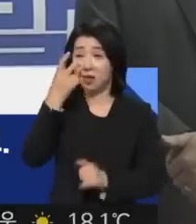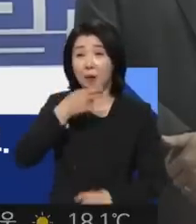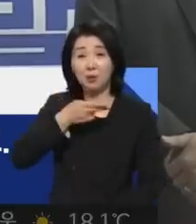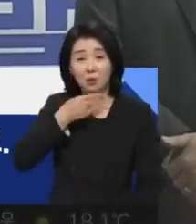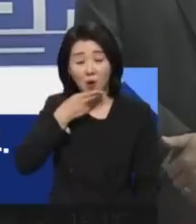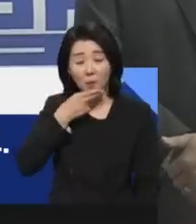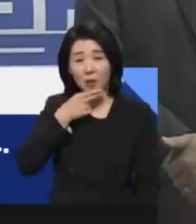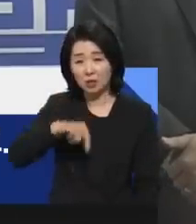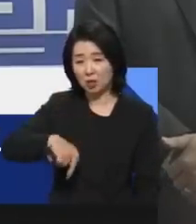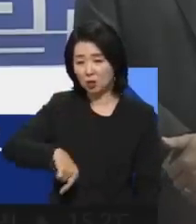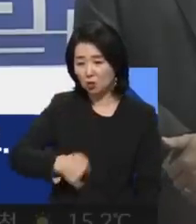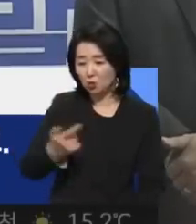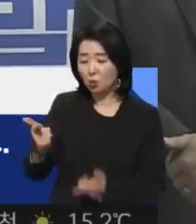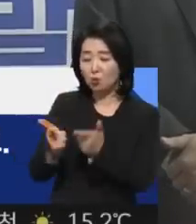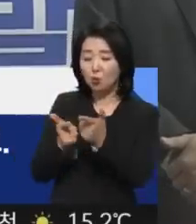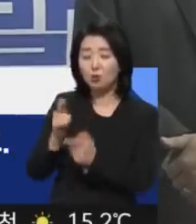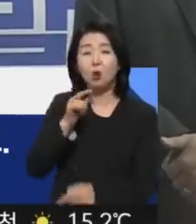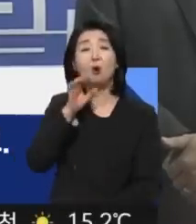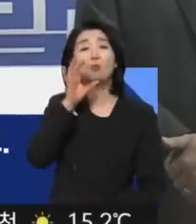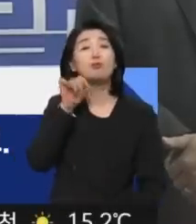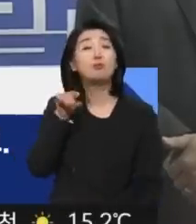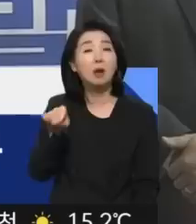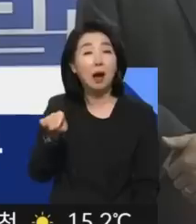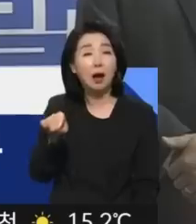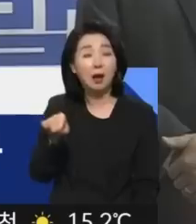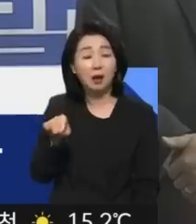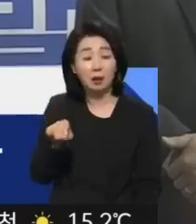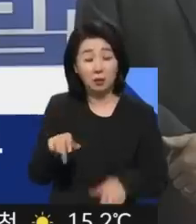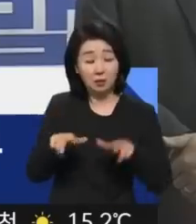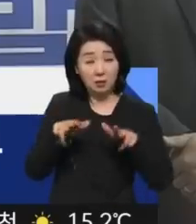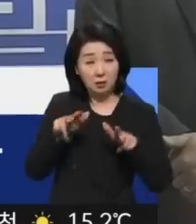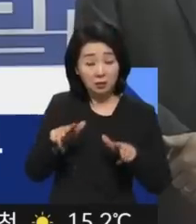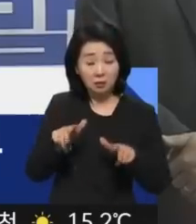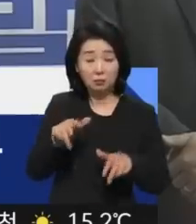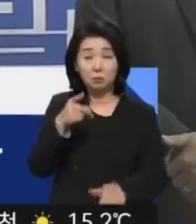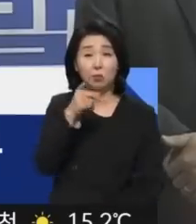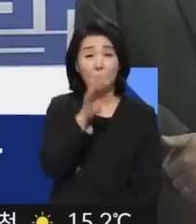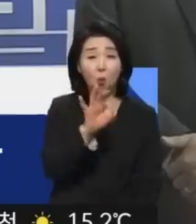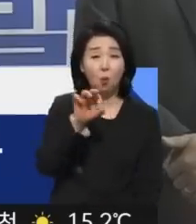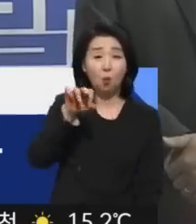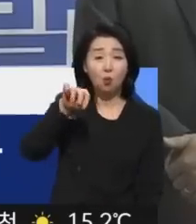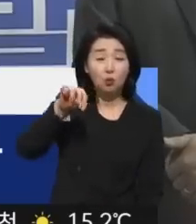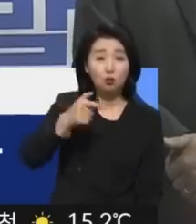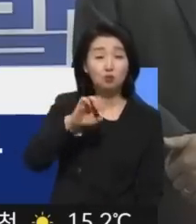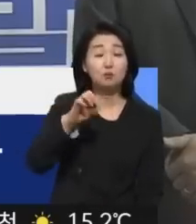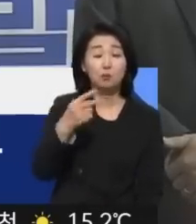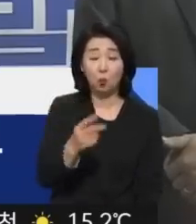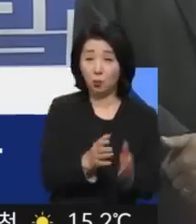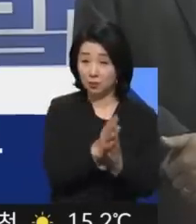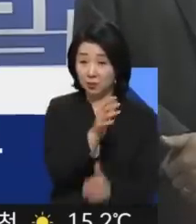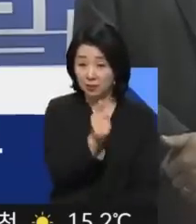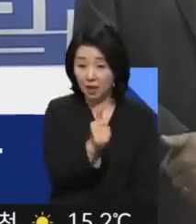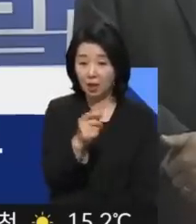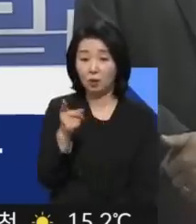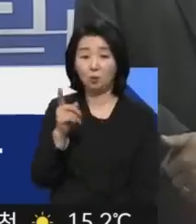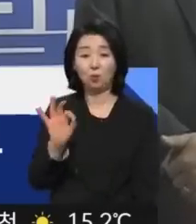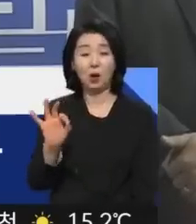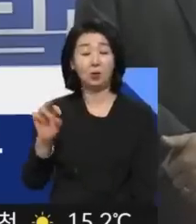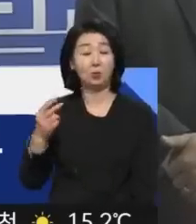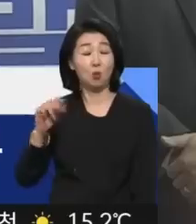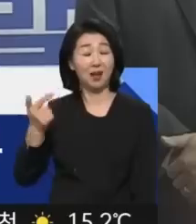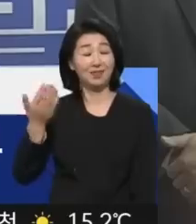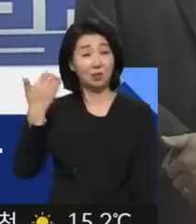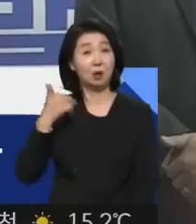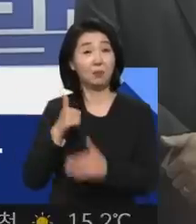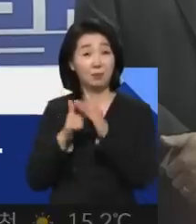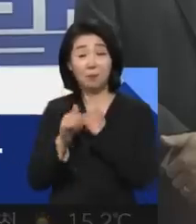자기 통제가 불가능하다고요. 그럼 지금 현재 홍준표 또 시장님, 황교안 전